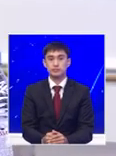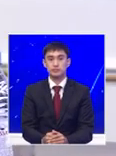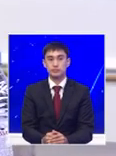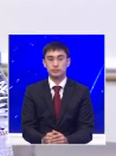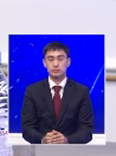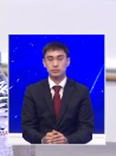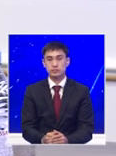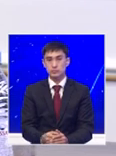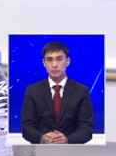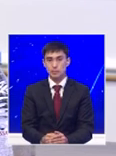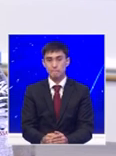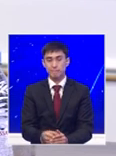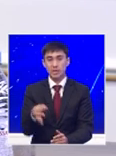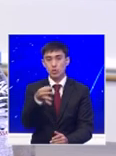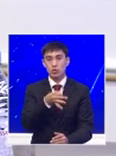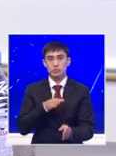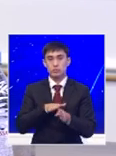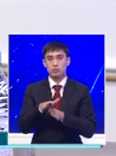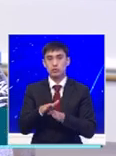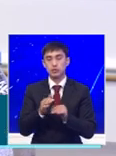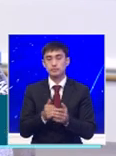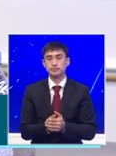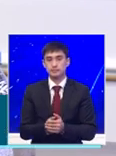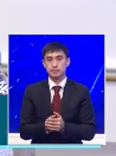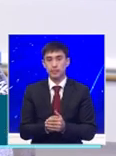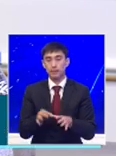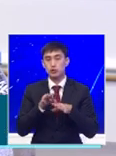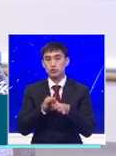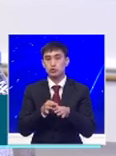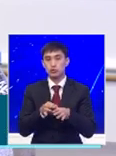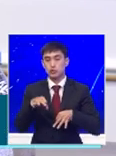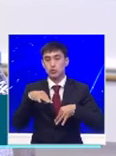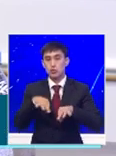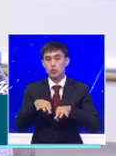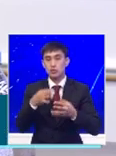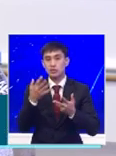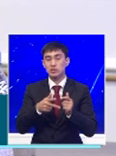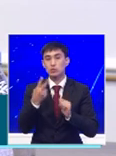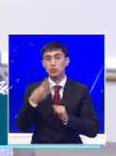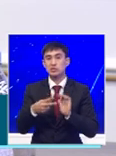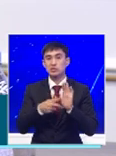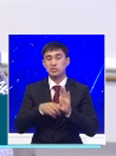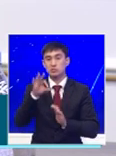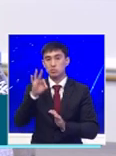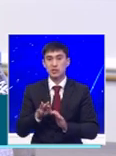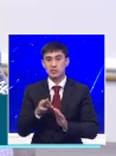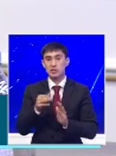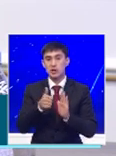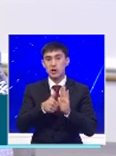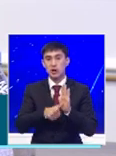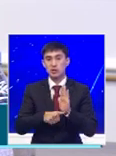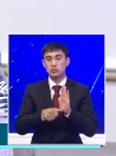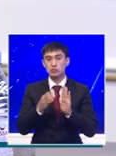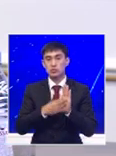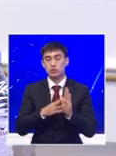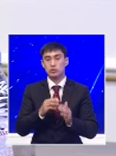Осы бойынша өткізу пункттері арқылы жүріп өткен көлік стандартының саны 38% өсімменен 690 мың